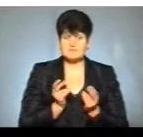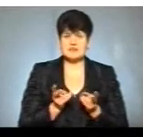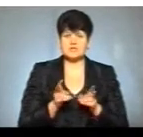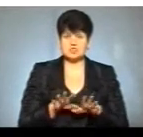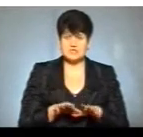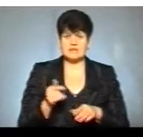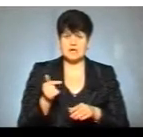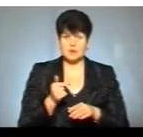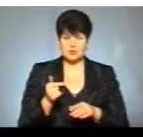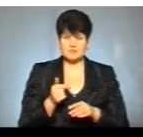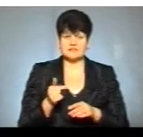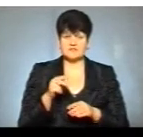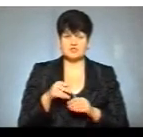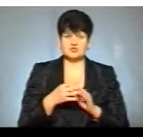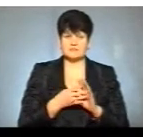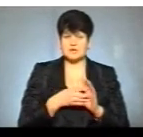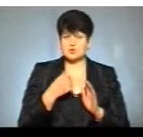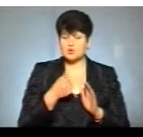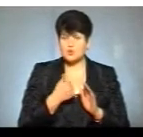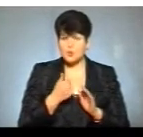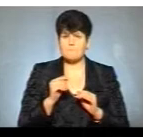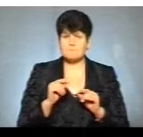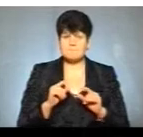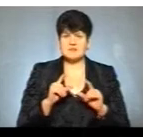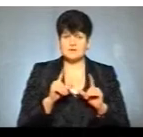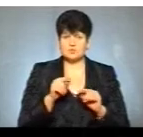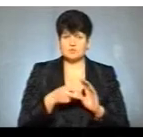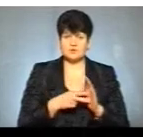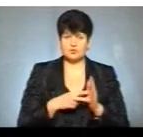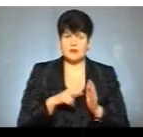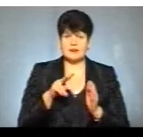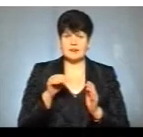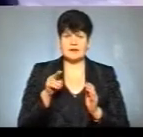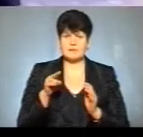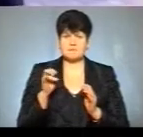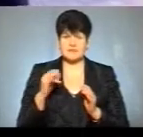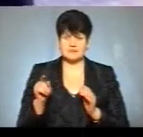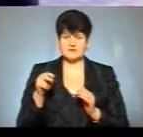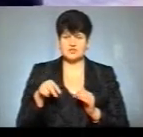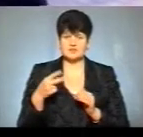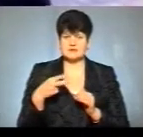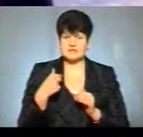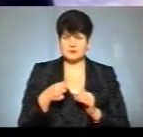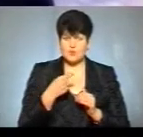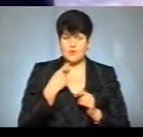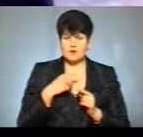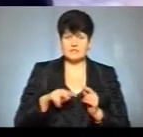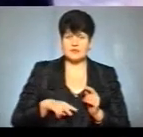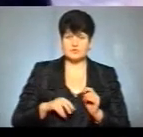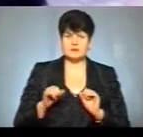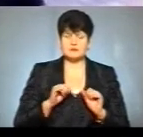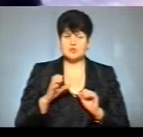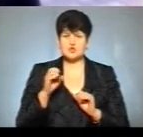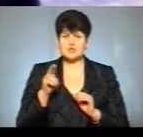рівні грудня 2019 року. Підвищити його планують в липні 2020 року, говорить директорка департаменту